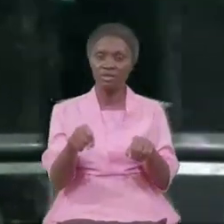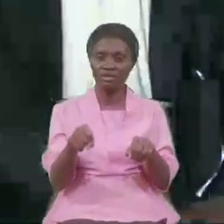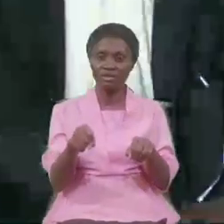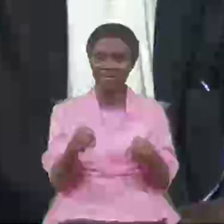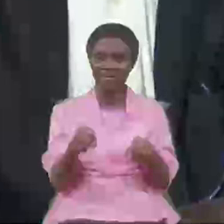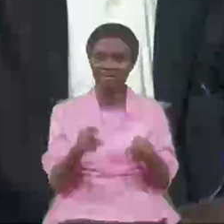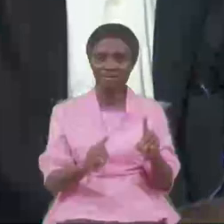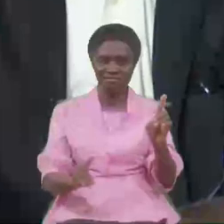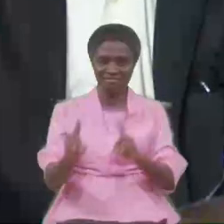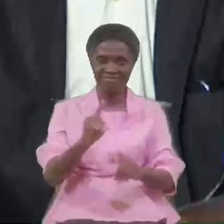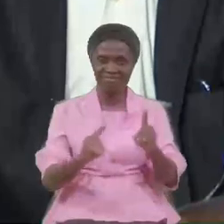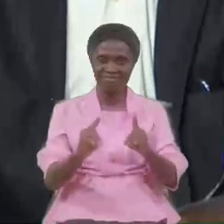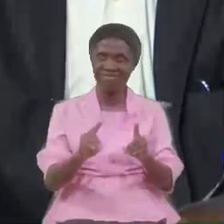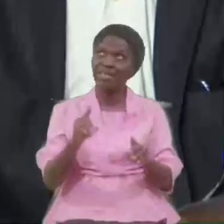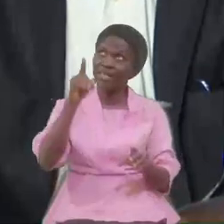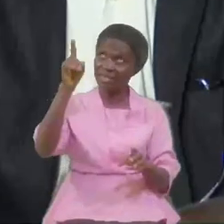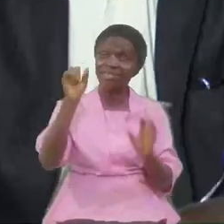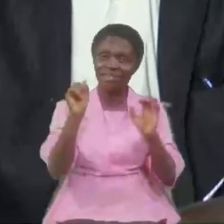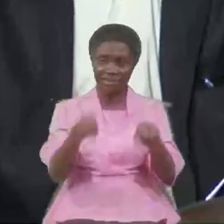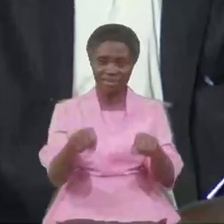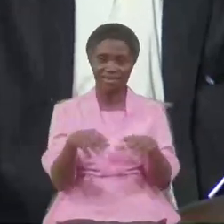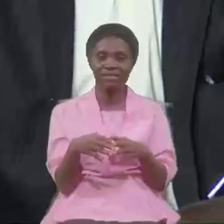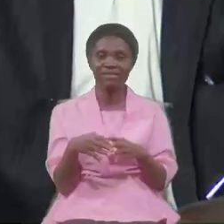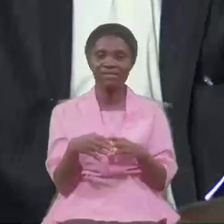Quelqu'un dit, que quelqu'un dise, il peut.